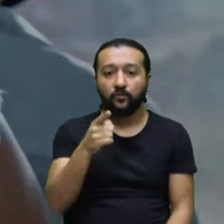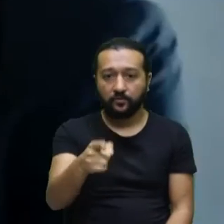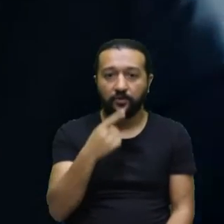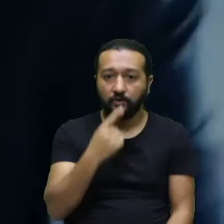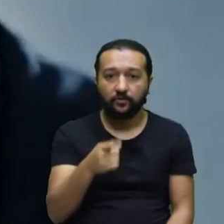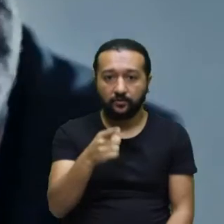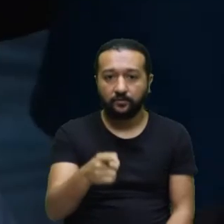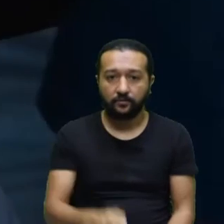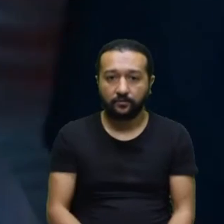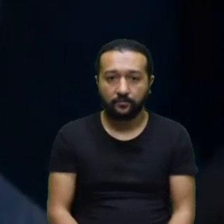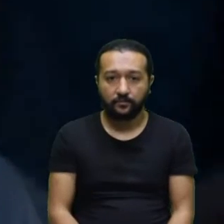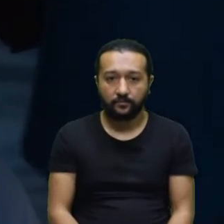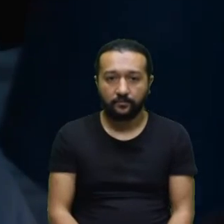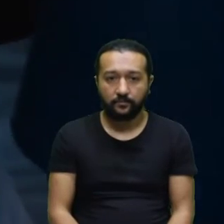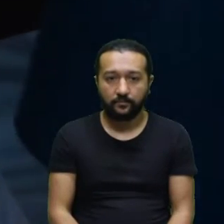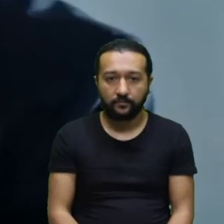Söyleyeceksiniz!